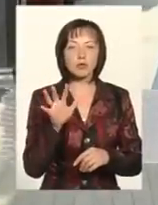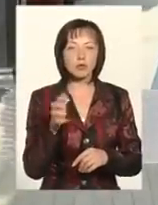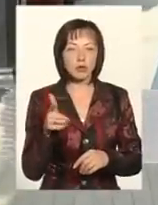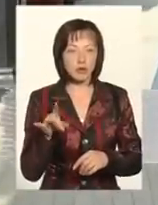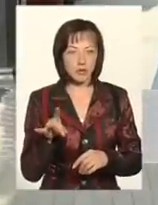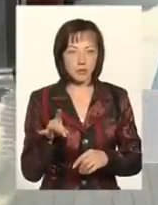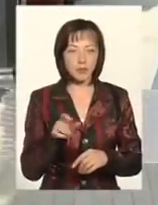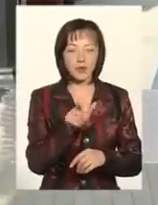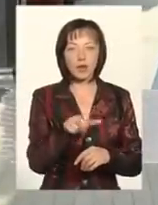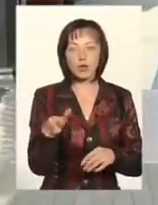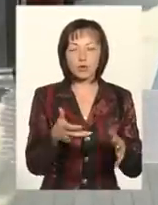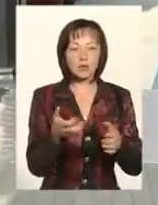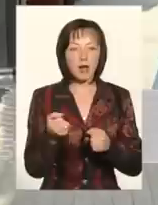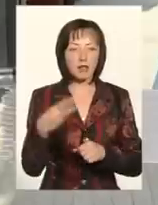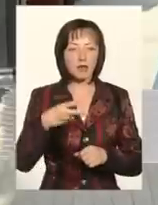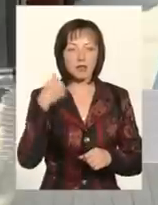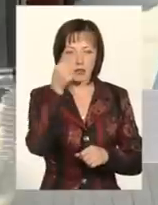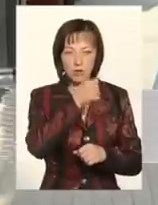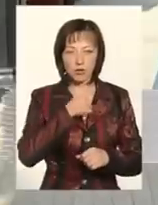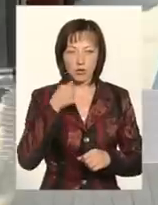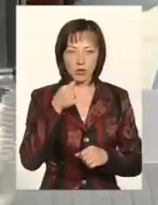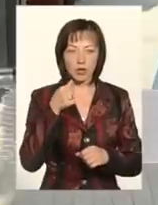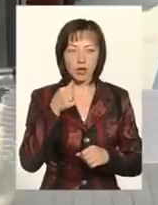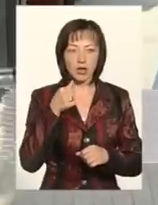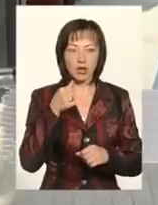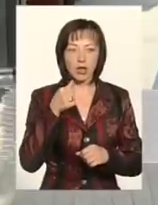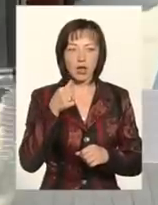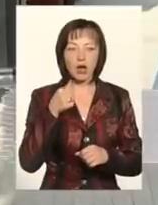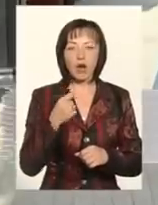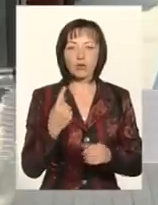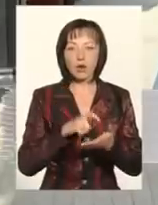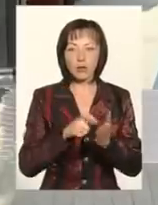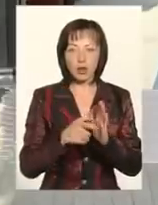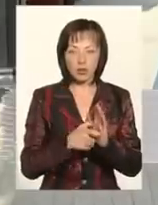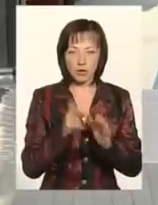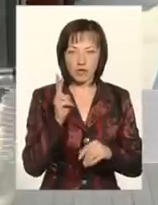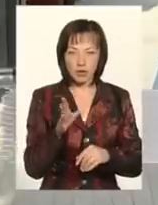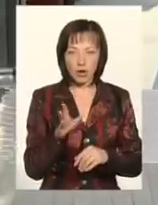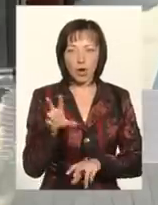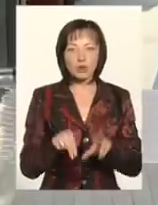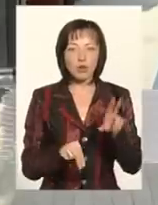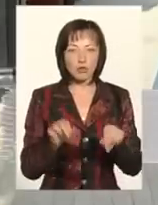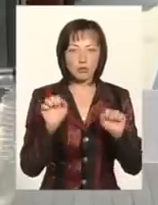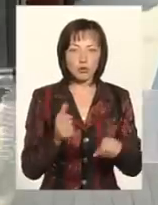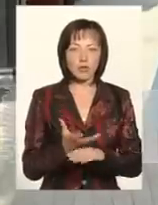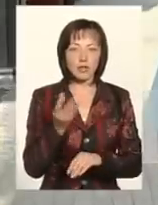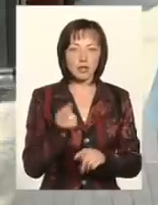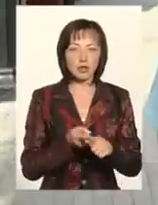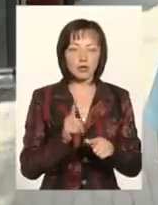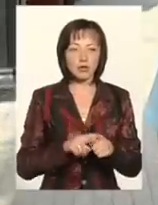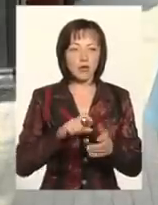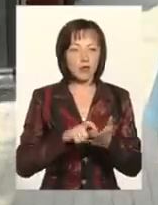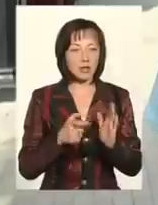грн люди брали на 20 років кредит однокімнатну квартиру розраховували на те що вони можуть сплатити цю квартиру